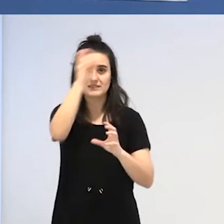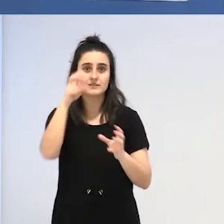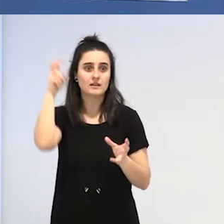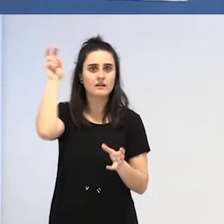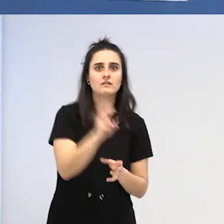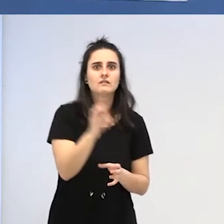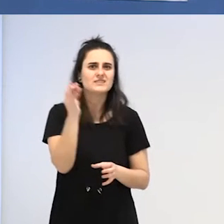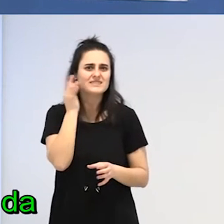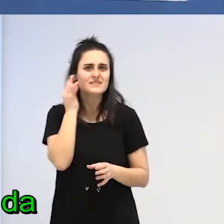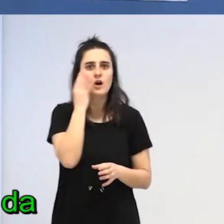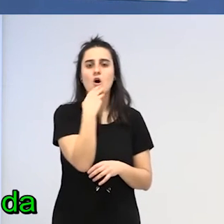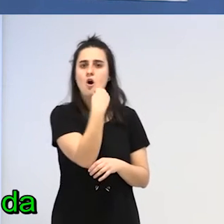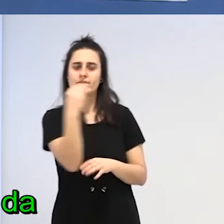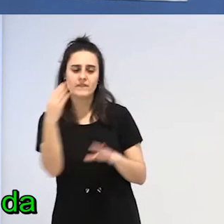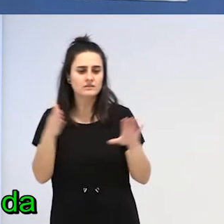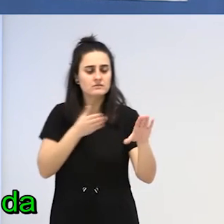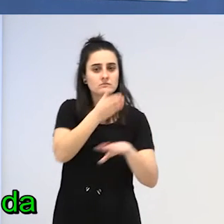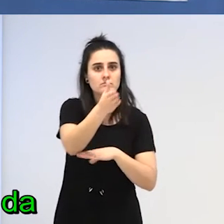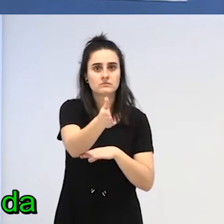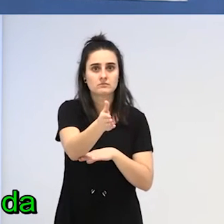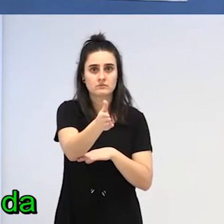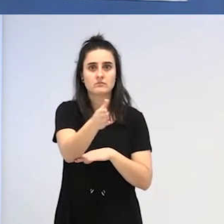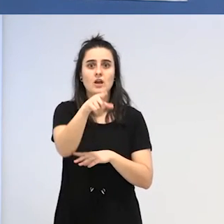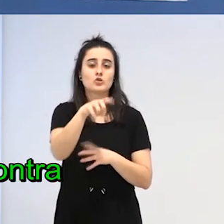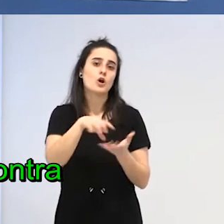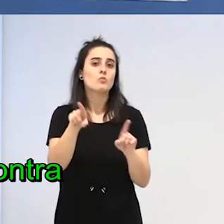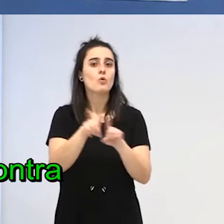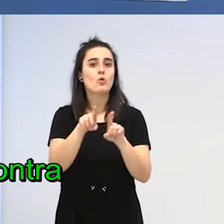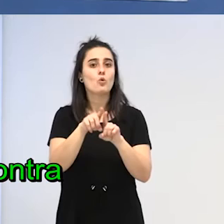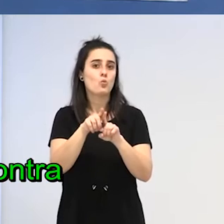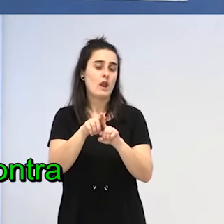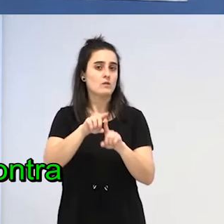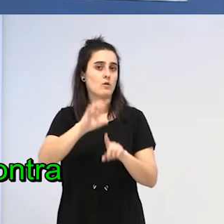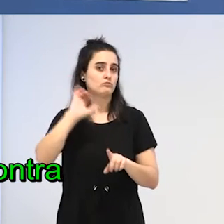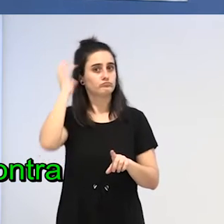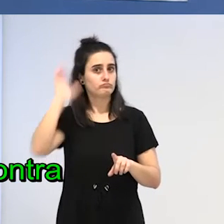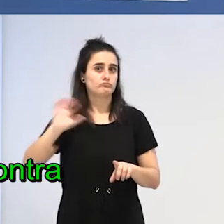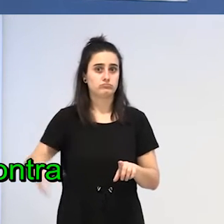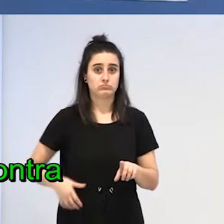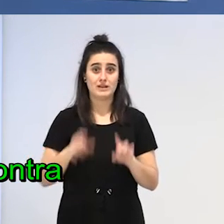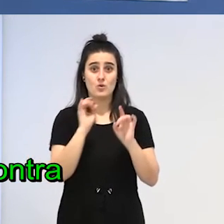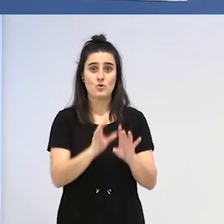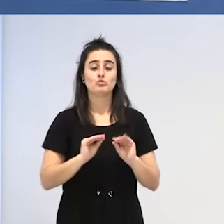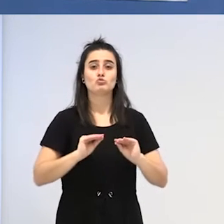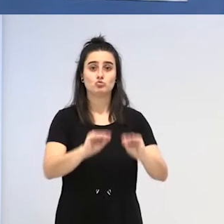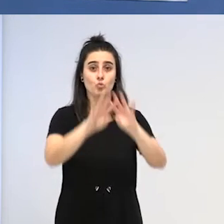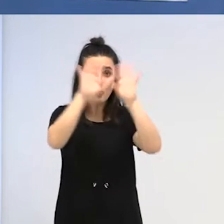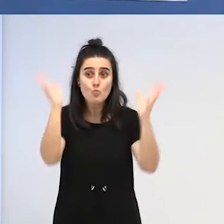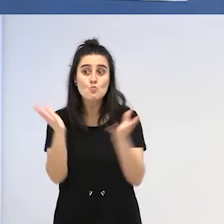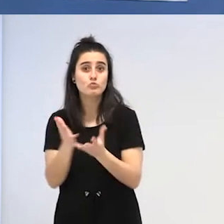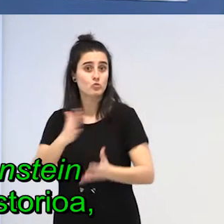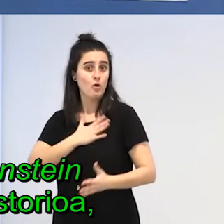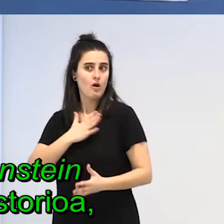ba, neska gazte hau, eta bere enperatriza bihurtzen da, eta bere jatorrizko munduaren kontra gerra egiten dugu, hori da